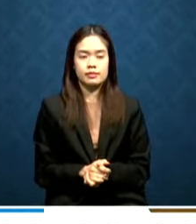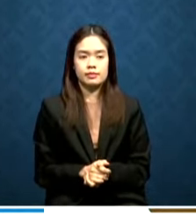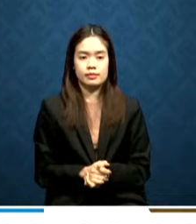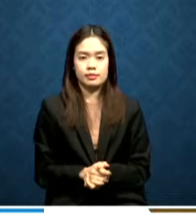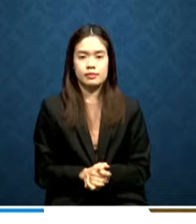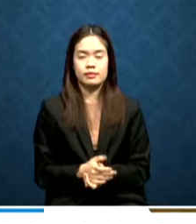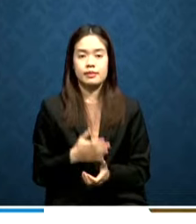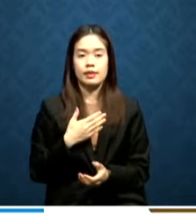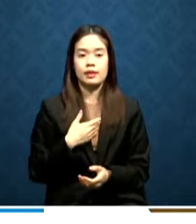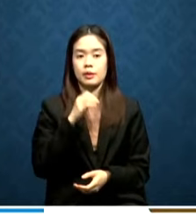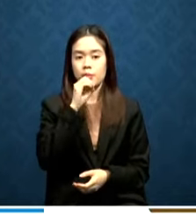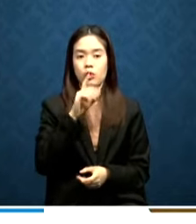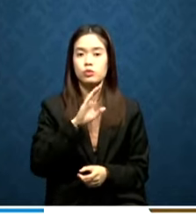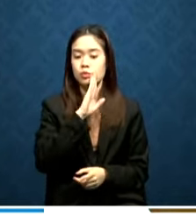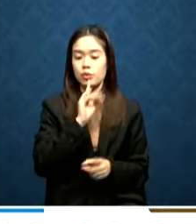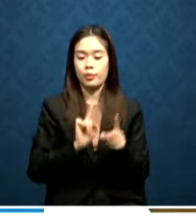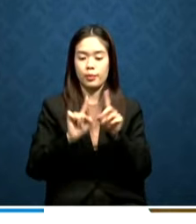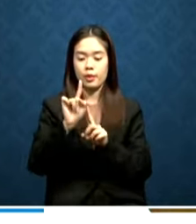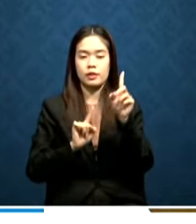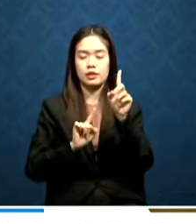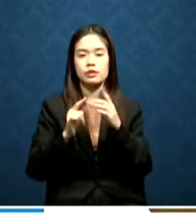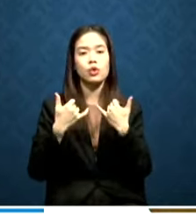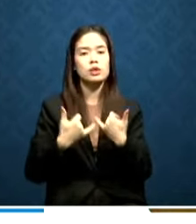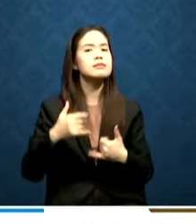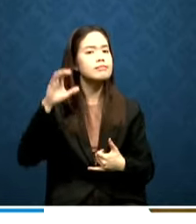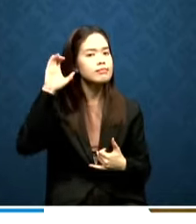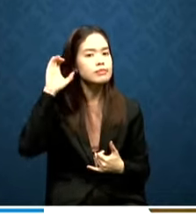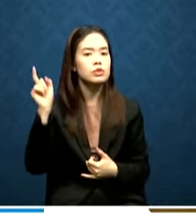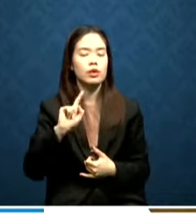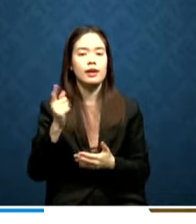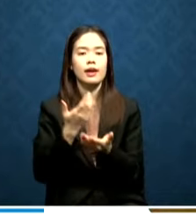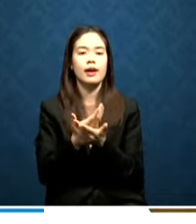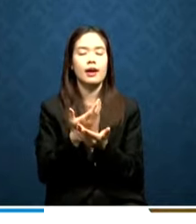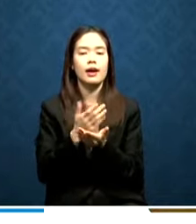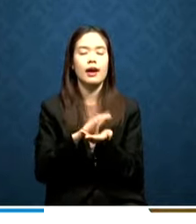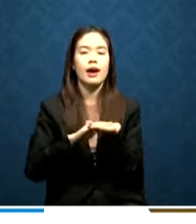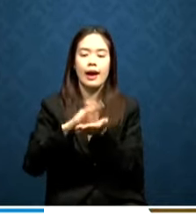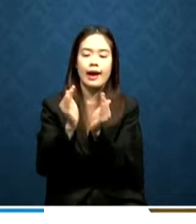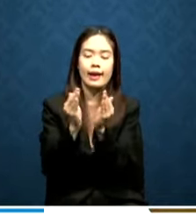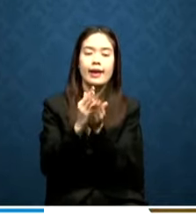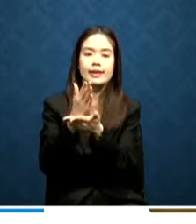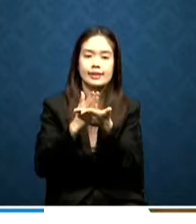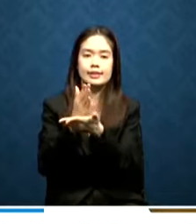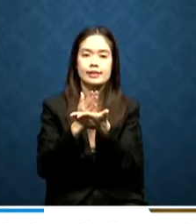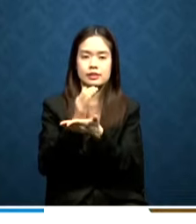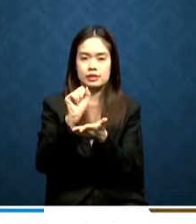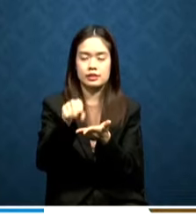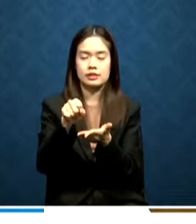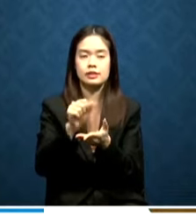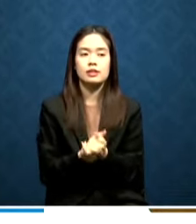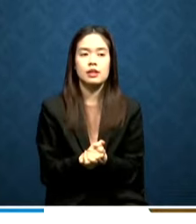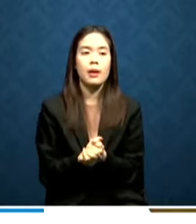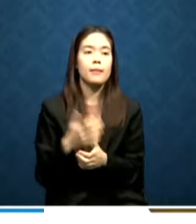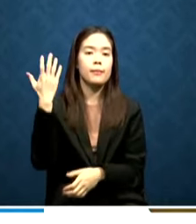ประเมินผมเรียนท่านที่เคารพว่าผมยังเชื่อจนปัจจุบันว่าเกินกึ่งหนึ่งแน่แต่เราไม่ผูกเอาไว้เหตุผลเพราะว่าจ